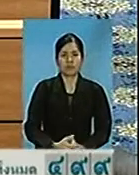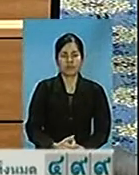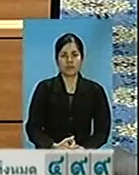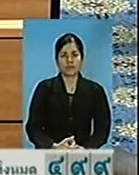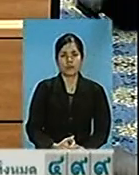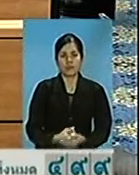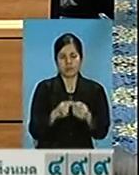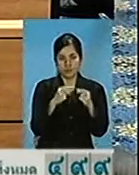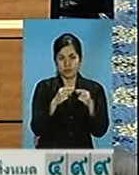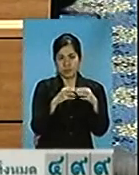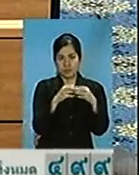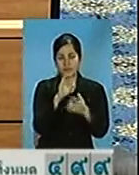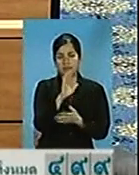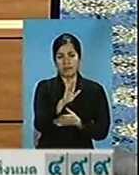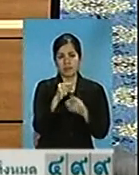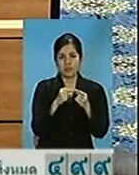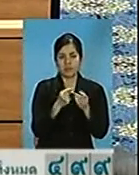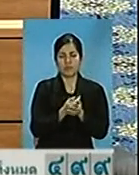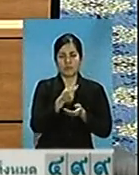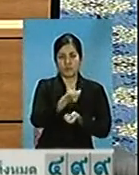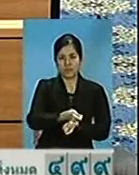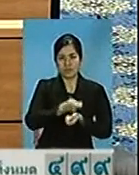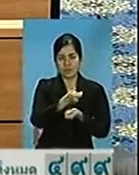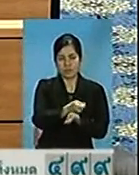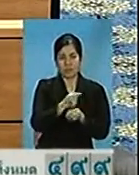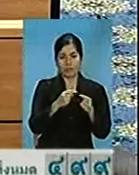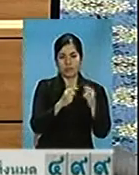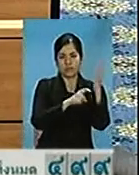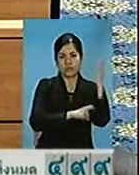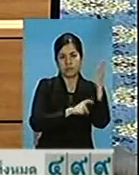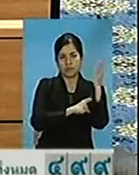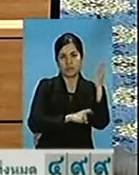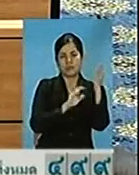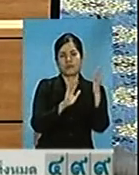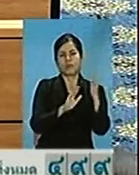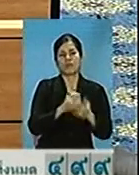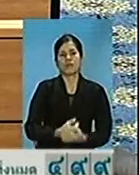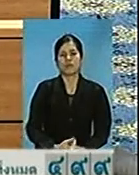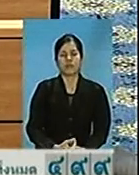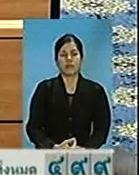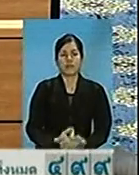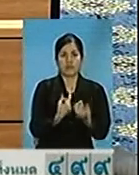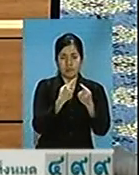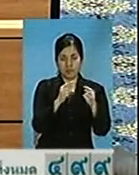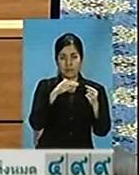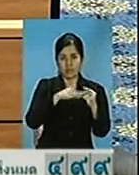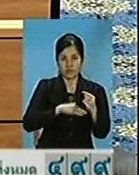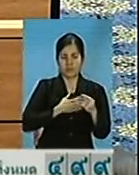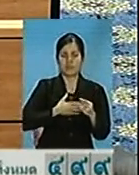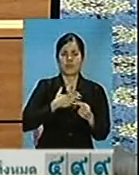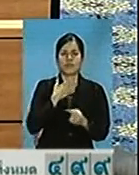เกษตรกรชาวสวนยางที่เป็นผู้กรีดยางแต่ว่ามีความภูมิใจที่จะ